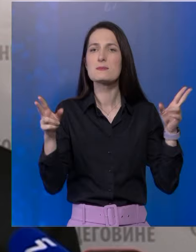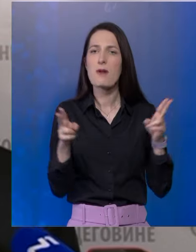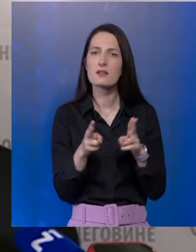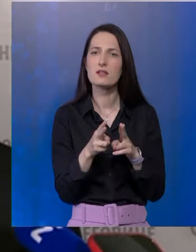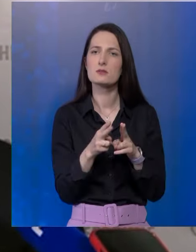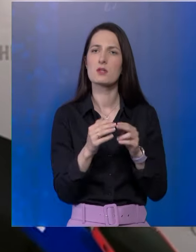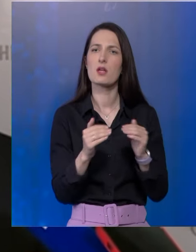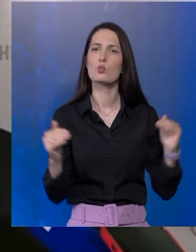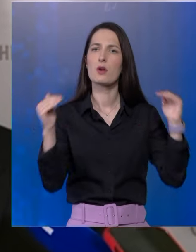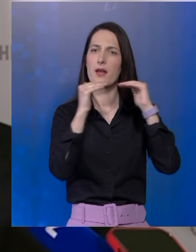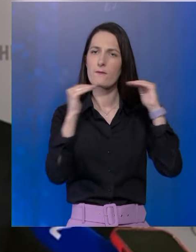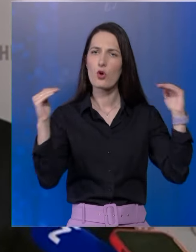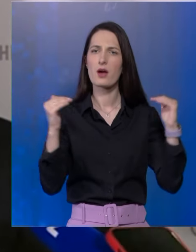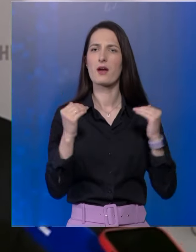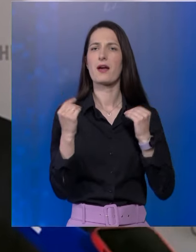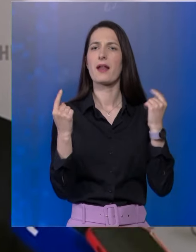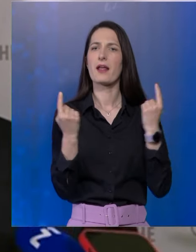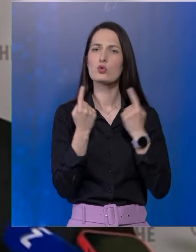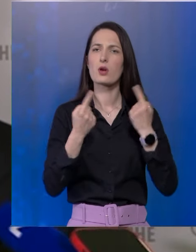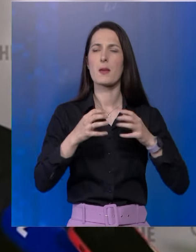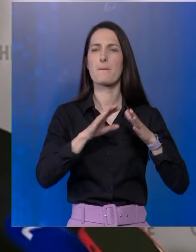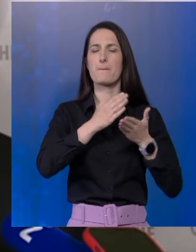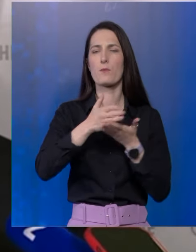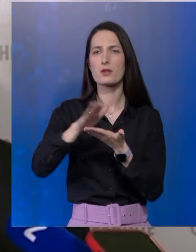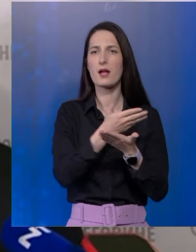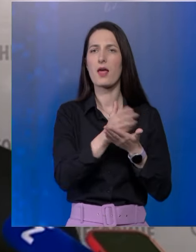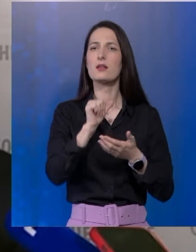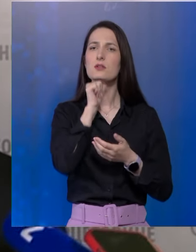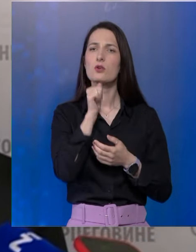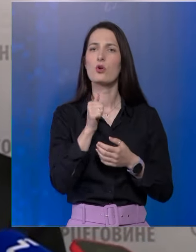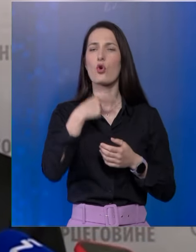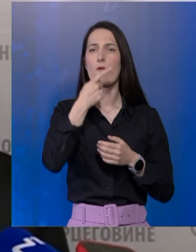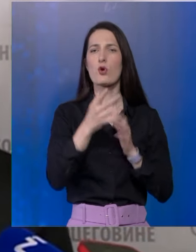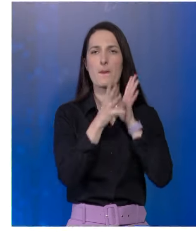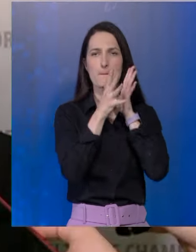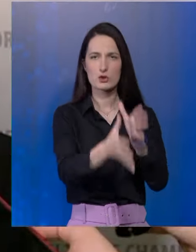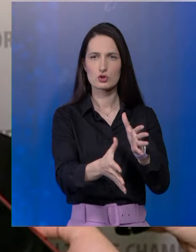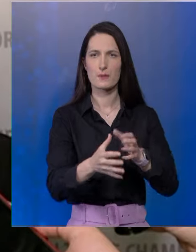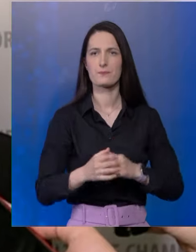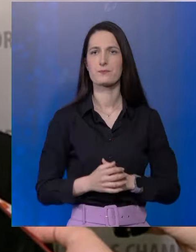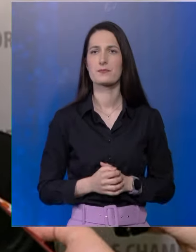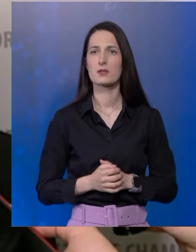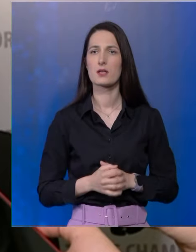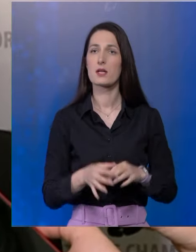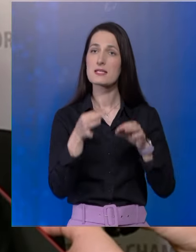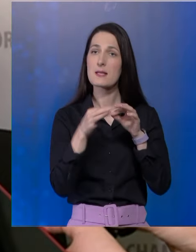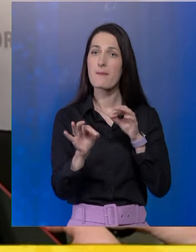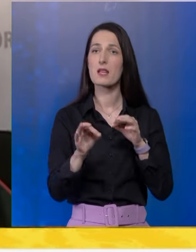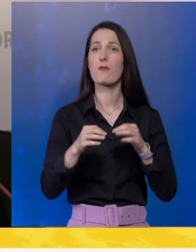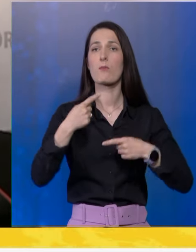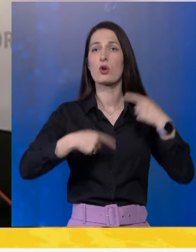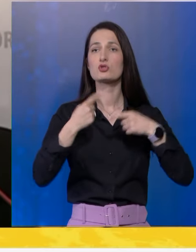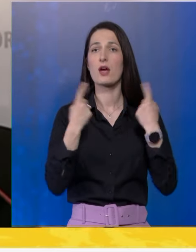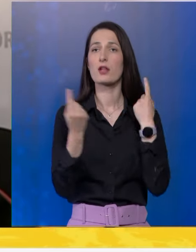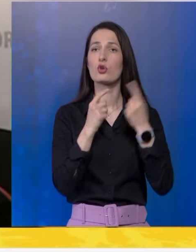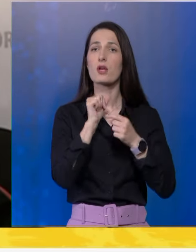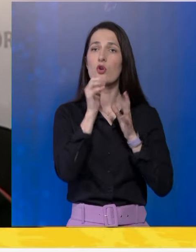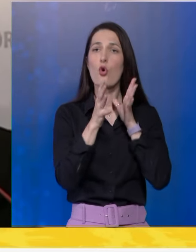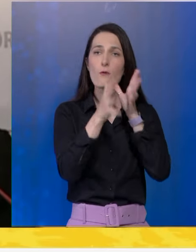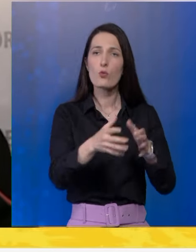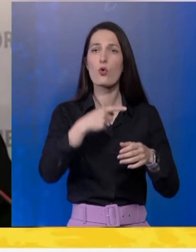pomognemo smanjenju nivoa retorike podjela i govora mržnje. Zapaljiva politička retorika i govor mržnje